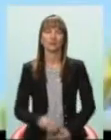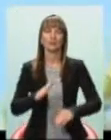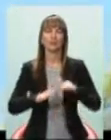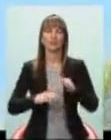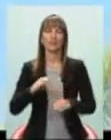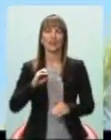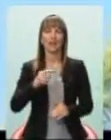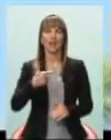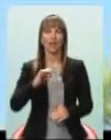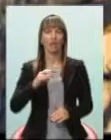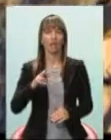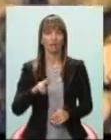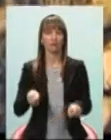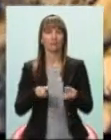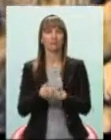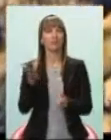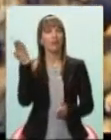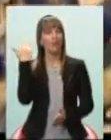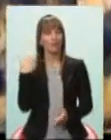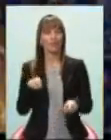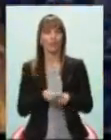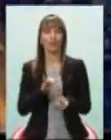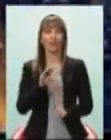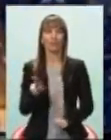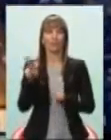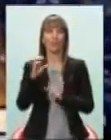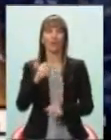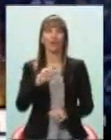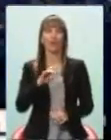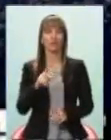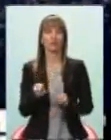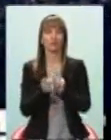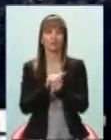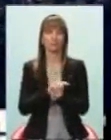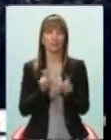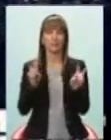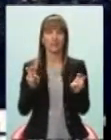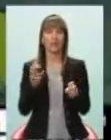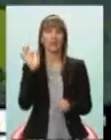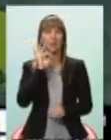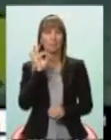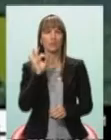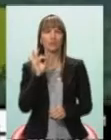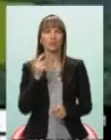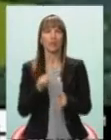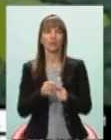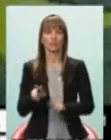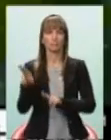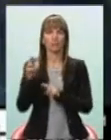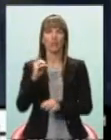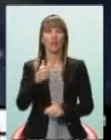Професія єгера така ж давня, як і саме полювання. Єгер у перекладі з німецької означає мисливець. Єгер